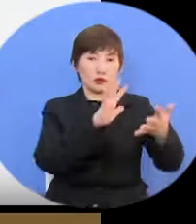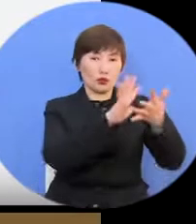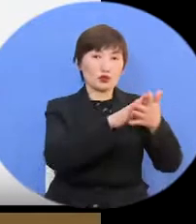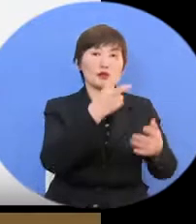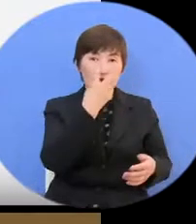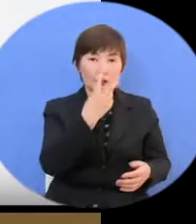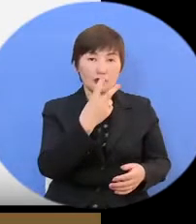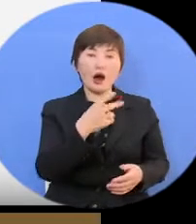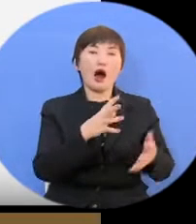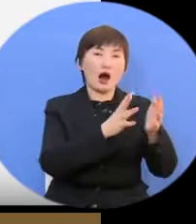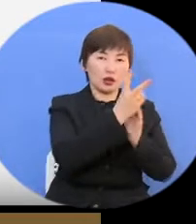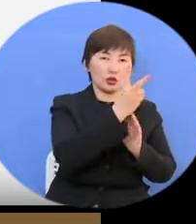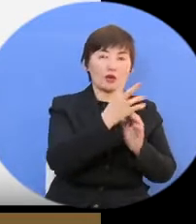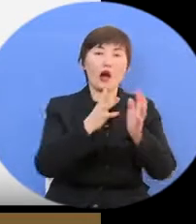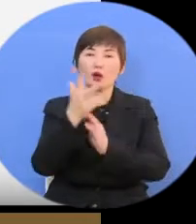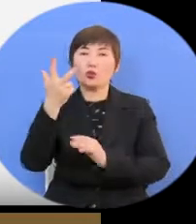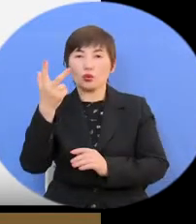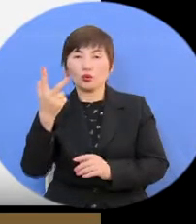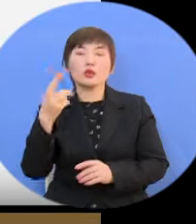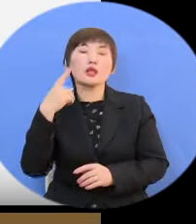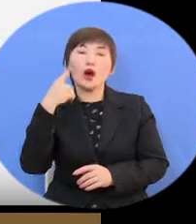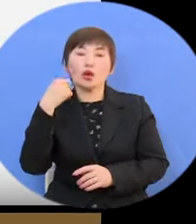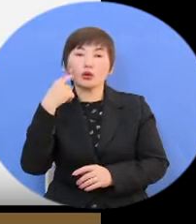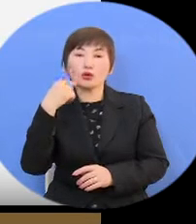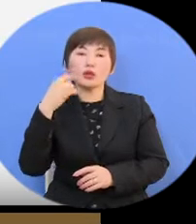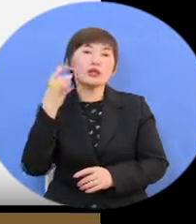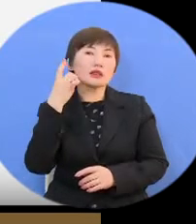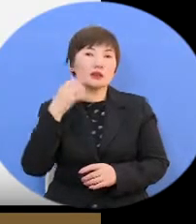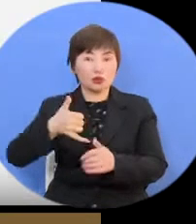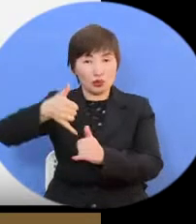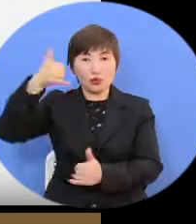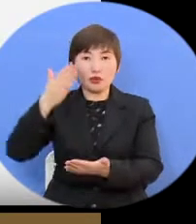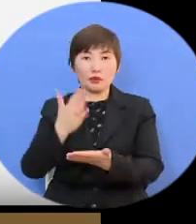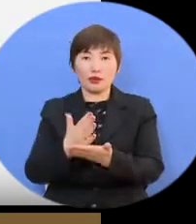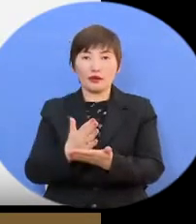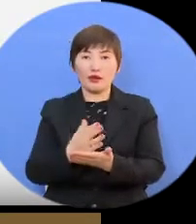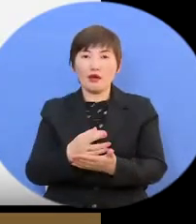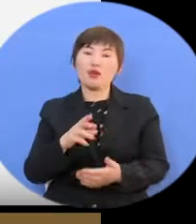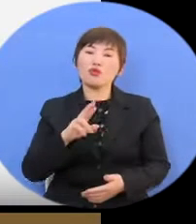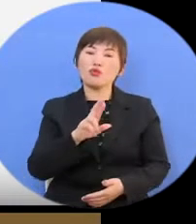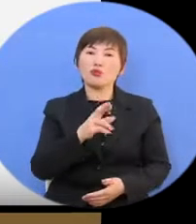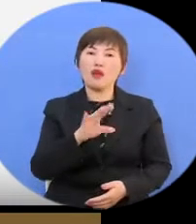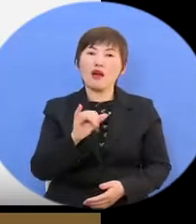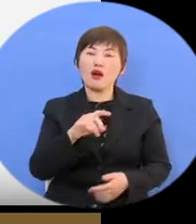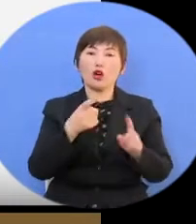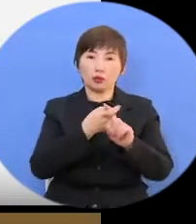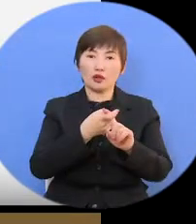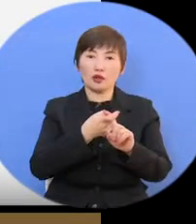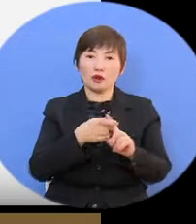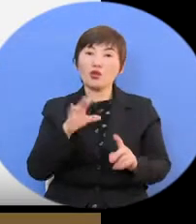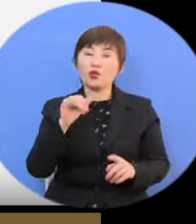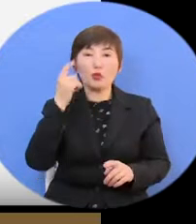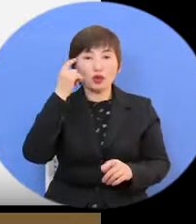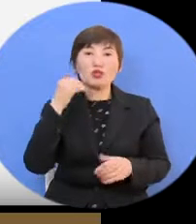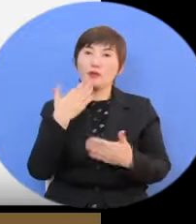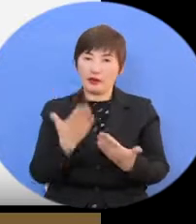Хүснэгтээ сарахад 12-13 настай охтууд маань хүүхдээс өндөр байгаа нь харагдаж байна. Энэ нь юутай холбоотой болоо? Та нар маань юу гэж